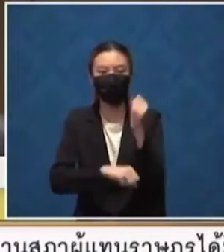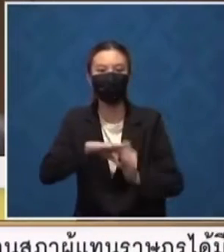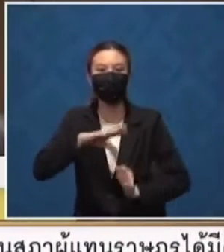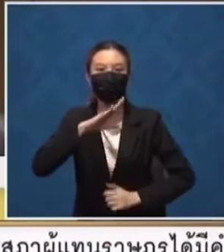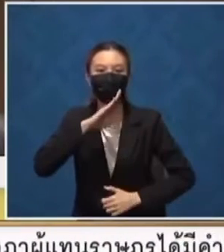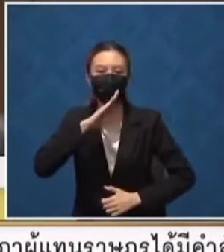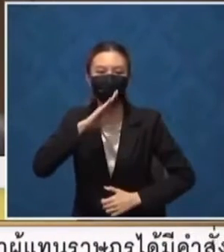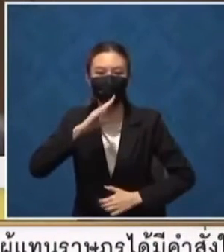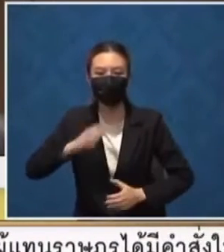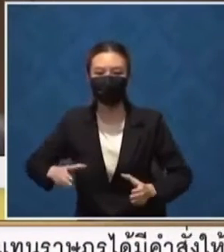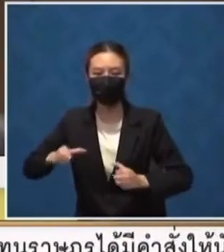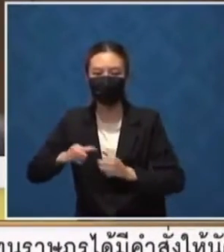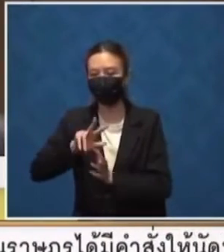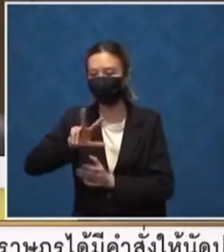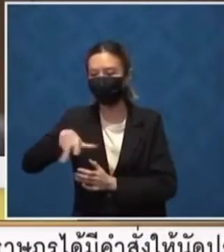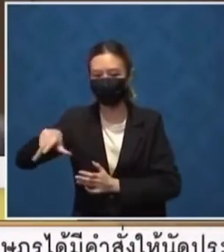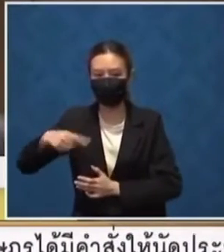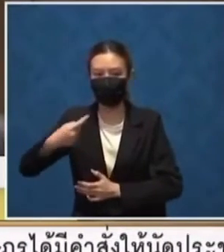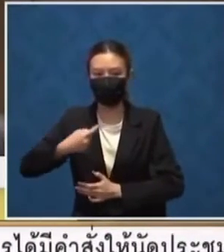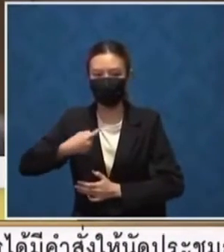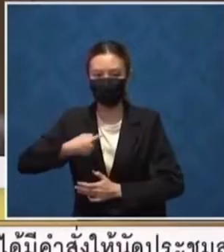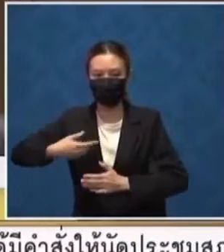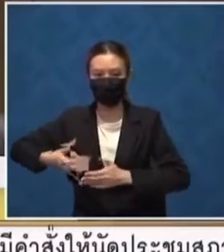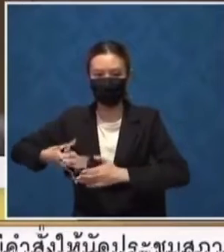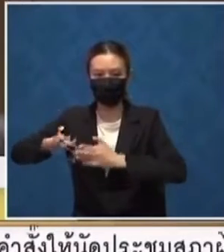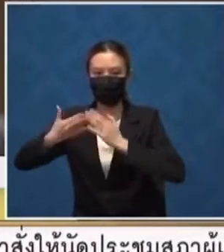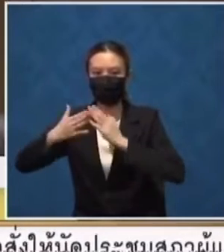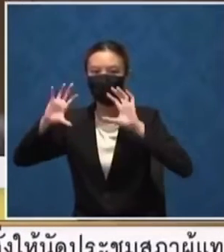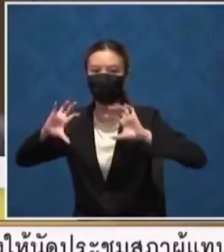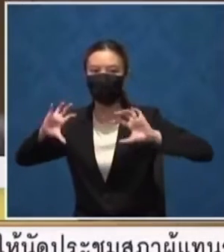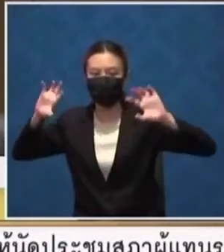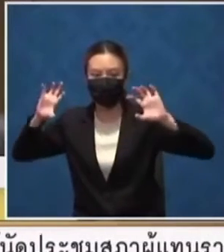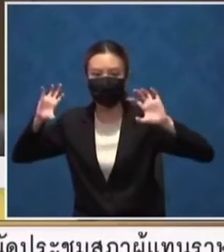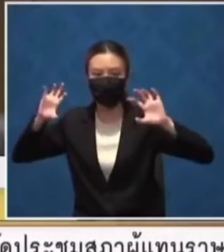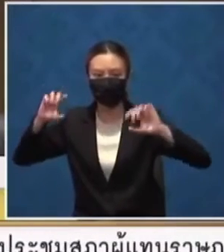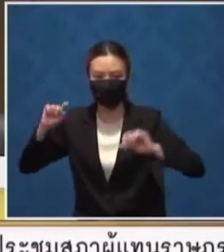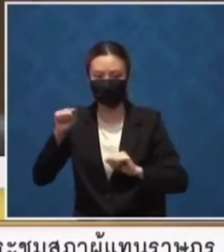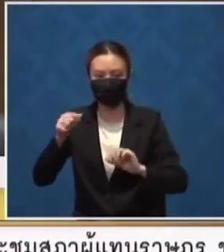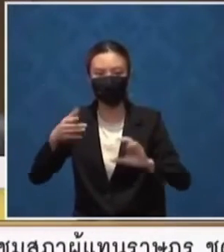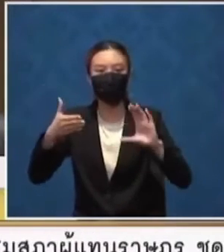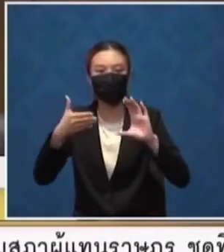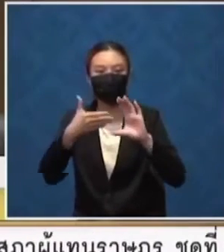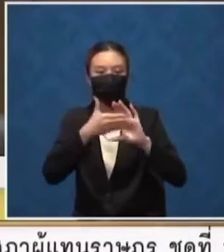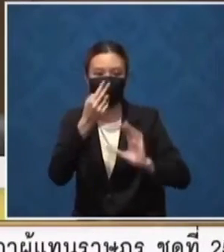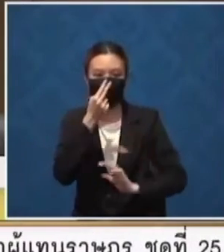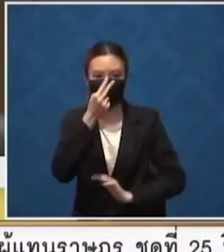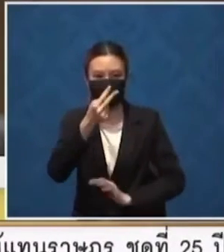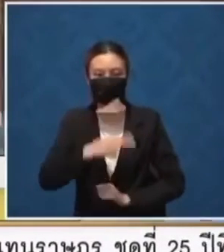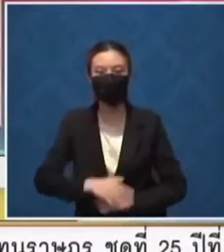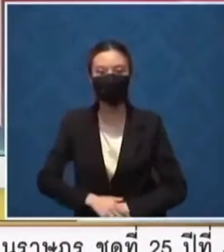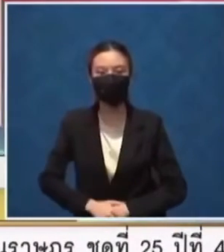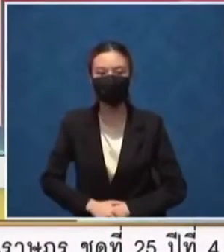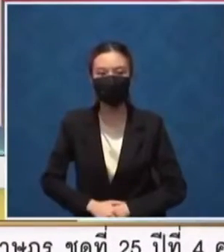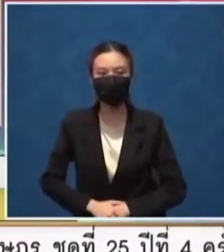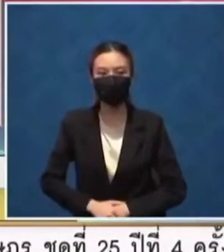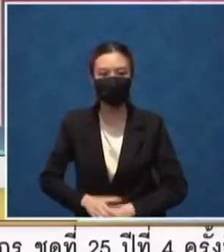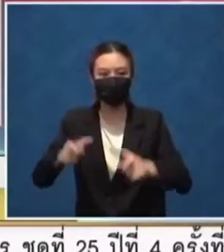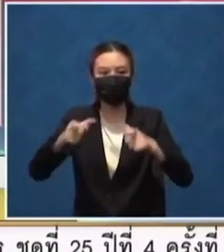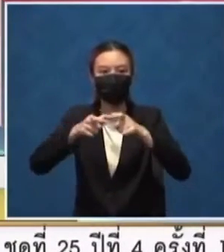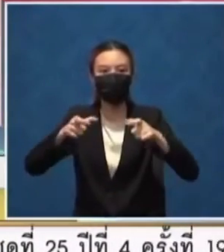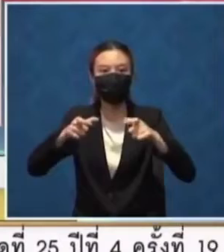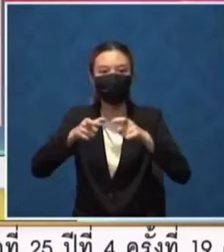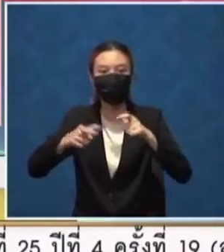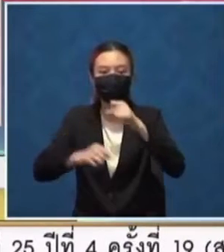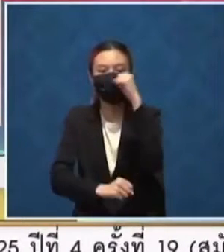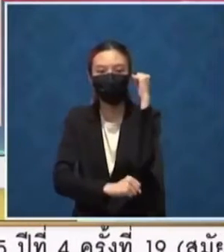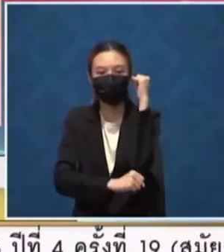งการที่ว่านี้แหละค่ะก็คือบัตรสวัสดิการแห่งรัฐคนที่อภิปรายเรื่องนี้เนี่ยนะคะถึงขนาดที่บอกว่าเดี๋ยวจะเผาบัตร